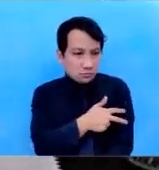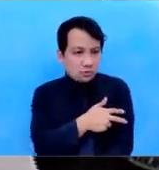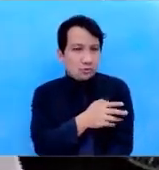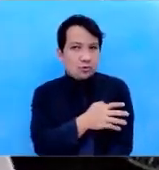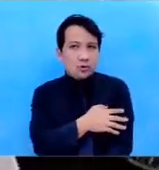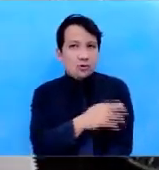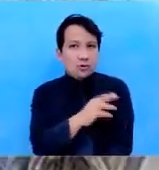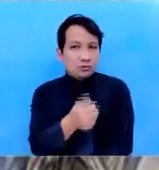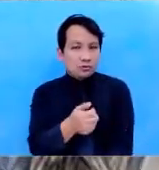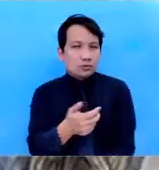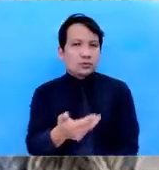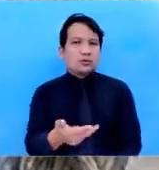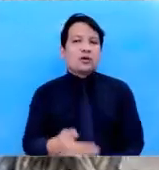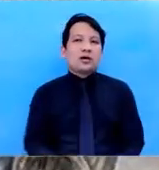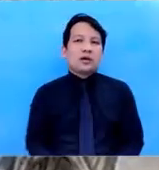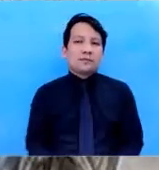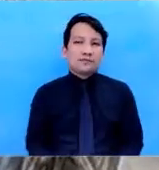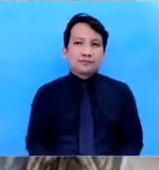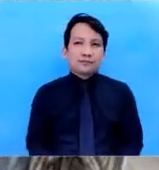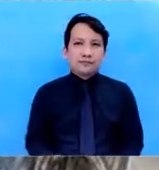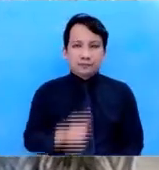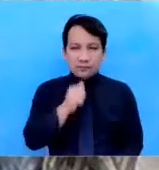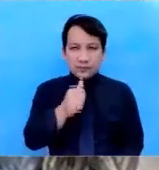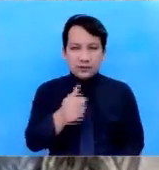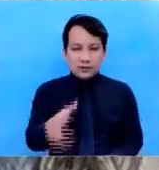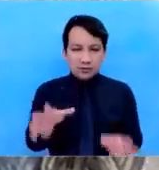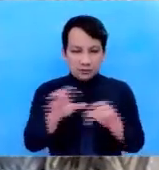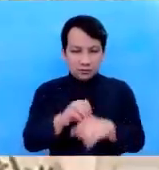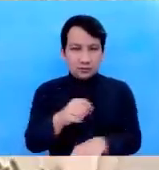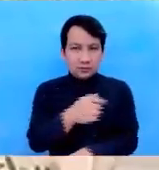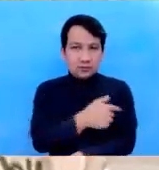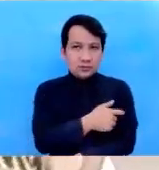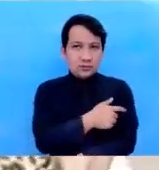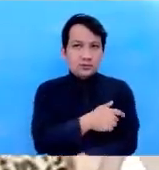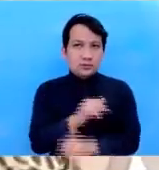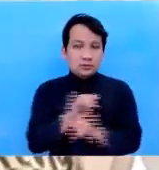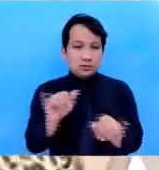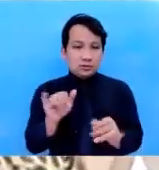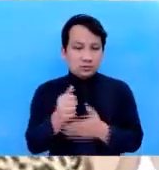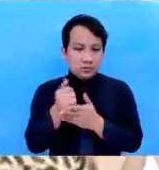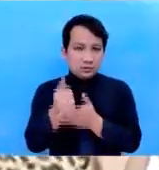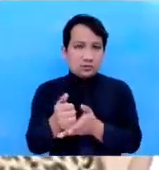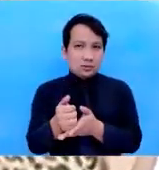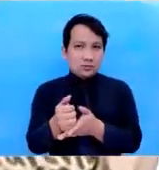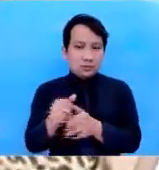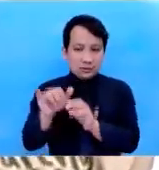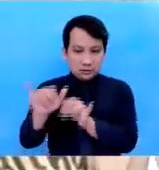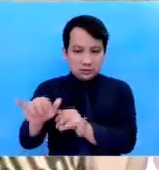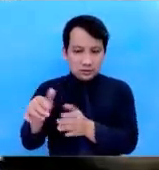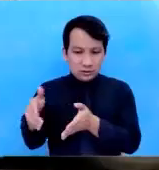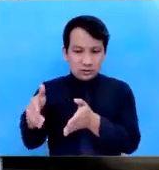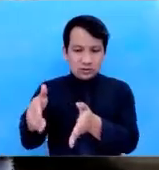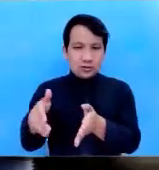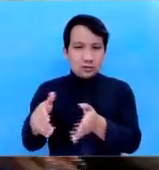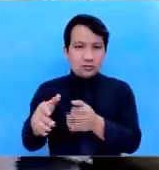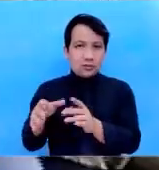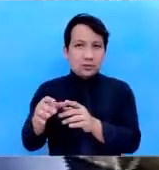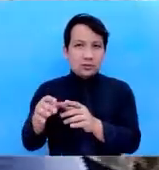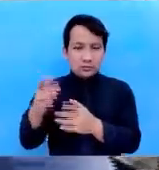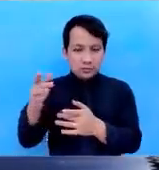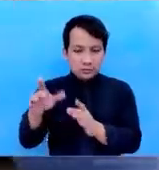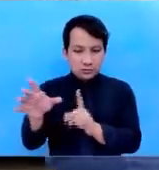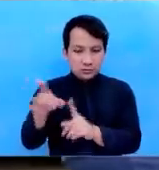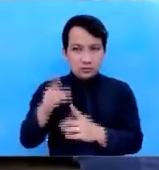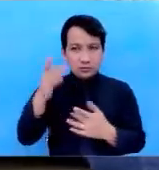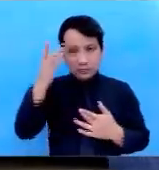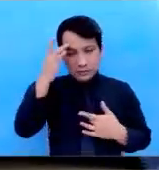ang second booster. Di naman daw matatapos sa pagbabakuna ang pagtulong sa mga nakatira sa lansangan para makaiwas sila sa sakit. May programang